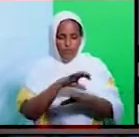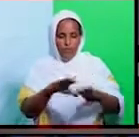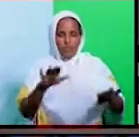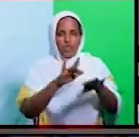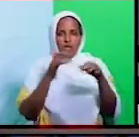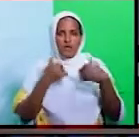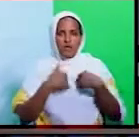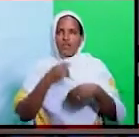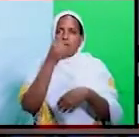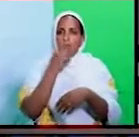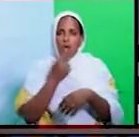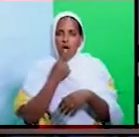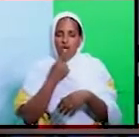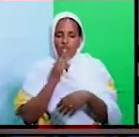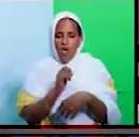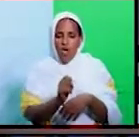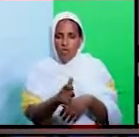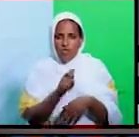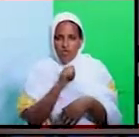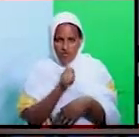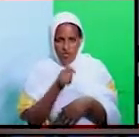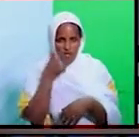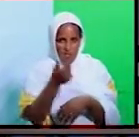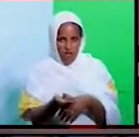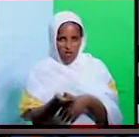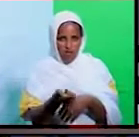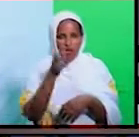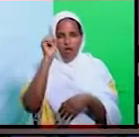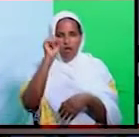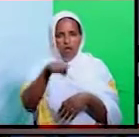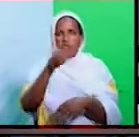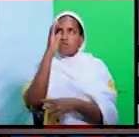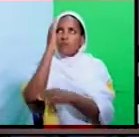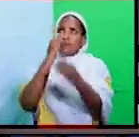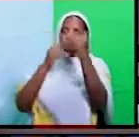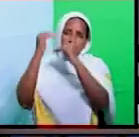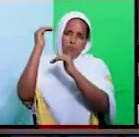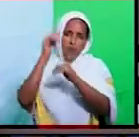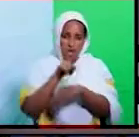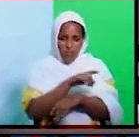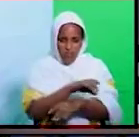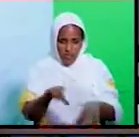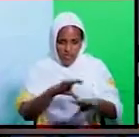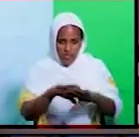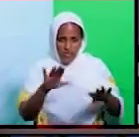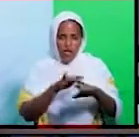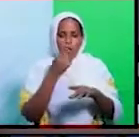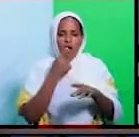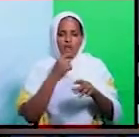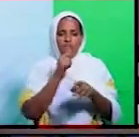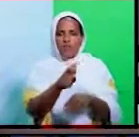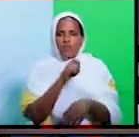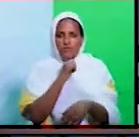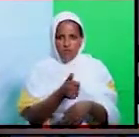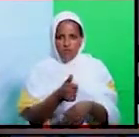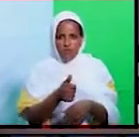ስለዚህ ከቃላቱ አልፎ ተግባራዊ የህይወት ልምምዱ እና ወደዛ ለመግባት ደግሞ ጸጋ እግዚአብሔር በጸጋ እግዚአብሔር ብሩህ